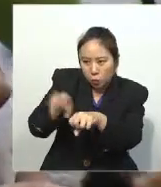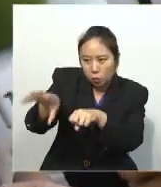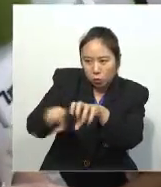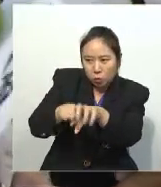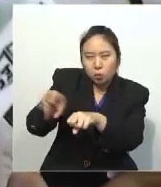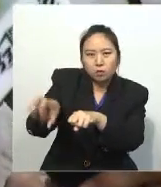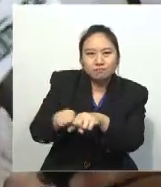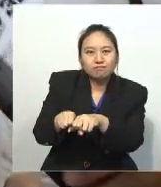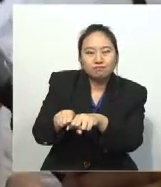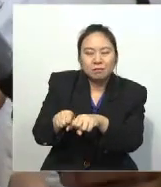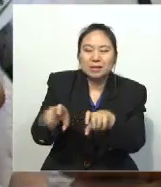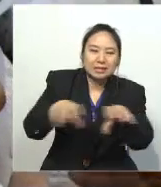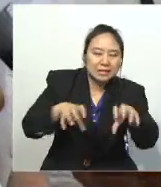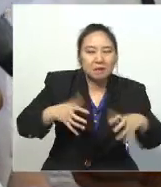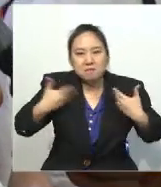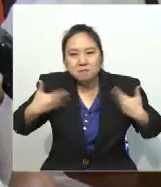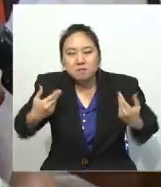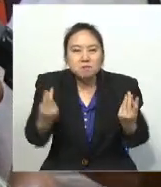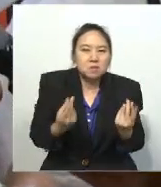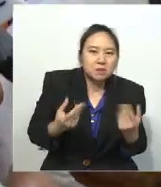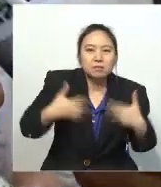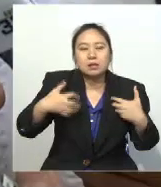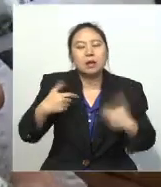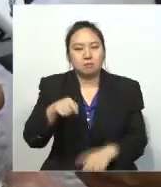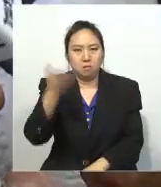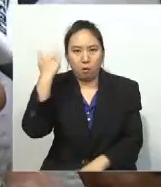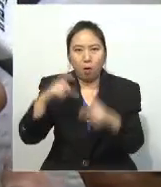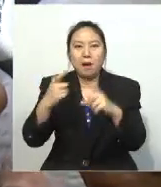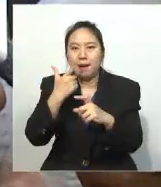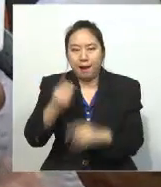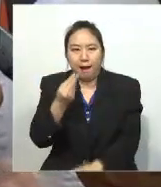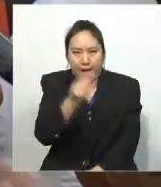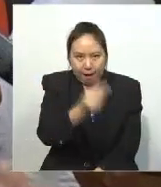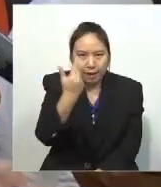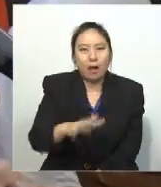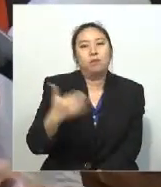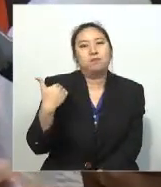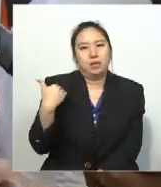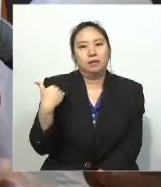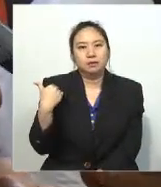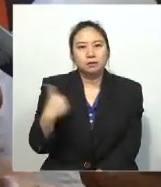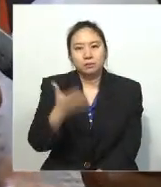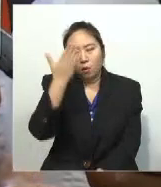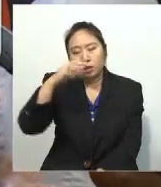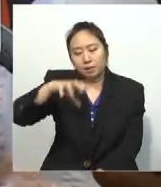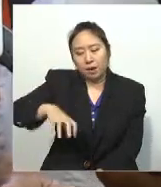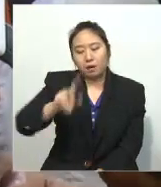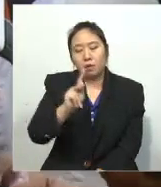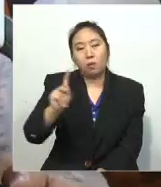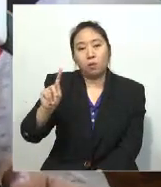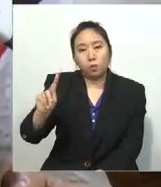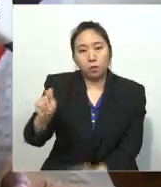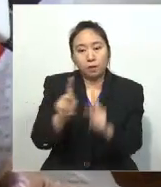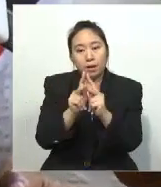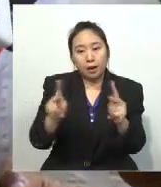จูงใจแบบจัดลื่นเลิงนะครับแล้วก็เคยให้ใบแดงมาแล้วนะครับก็เผยแพร่ให้ทราบเพราะว่าทางสำนักงานกกต.และ